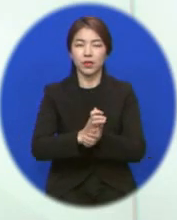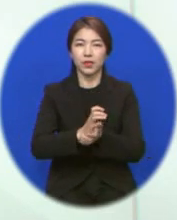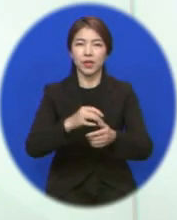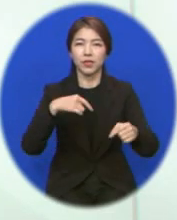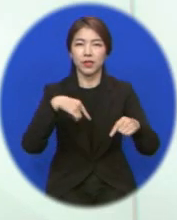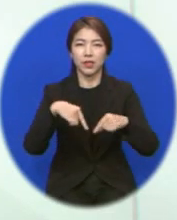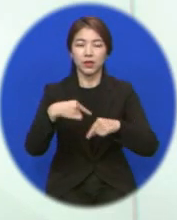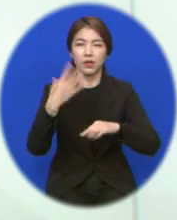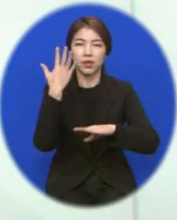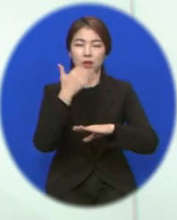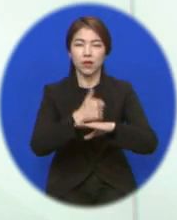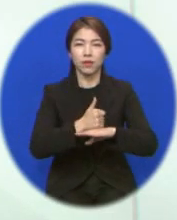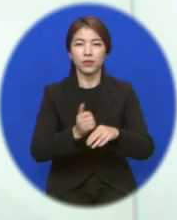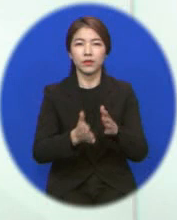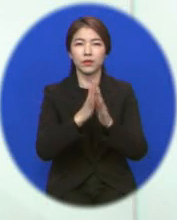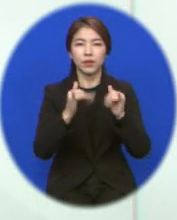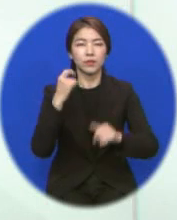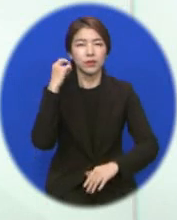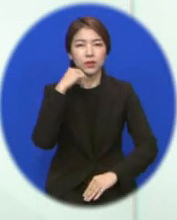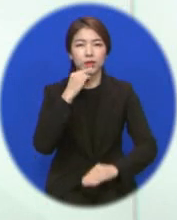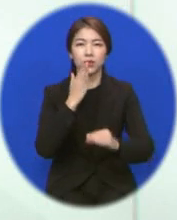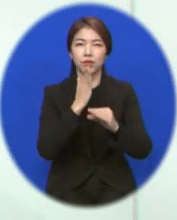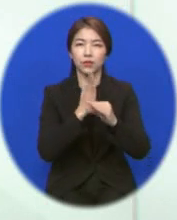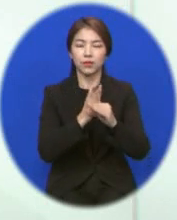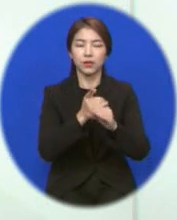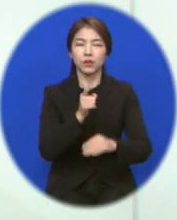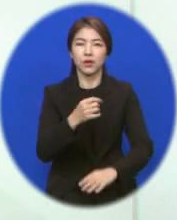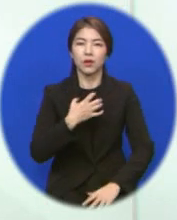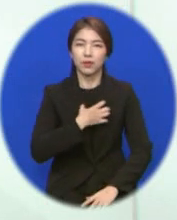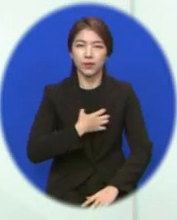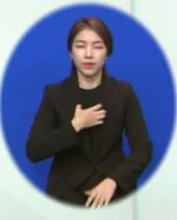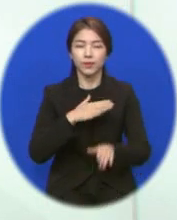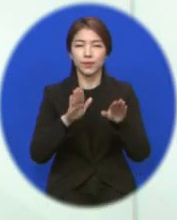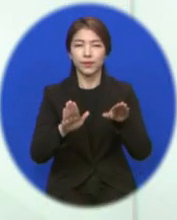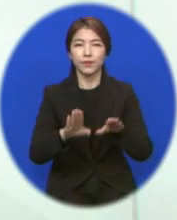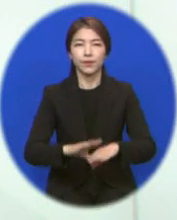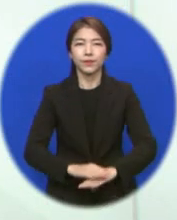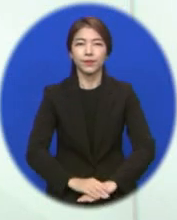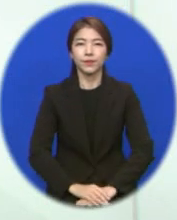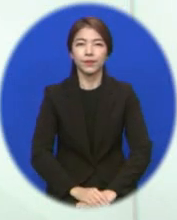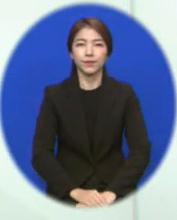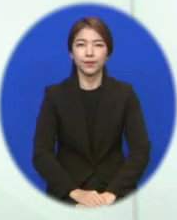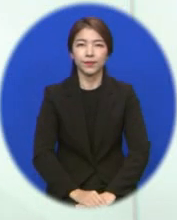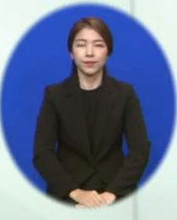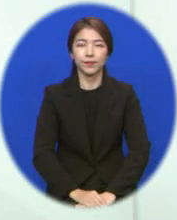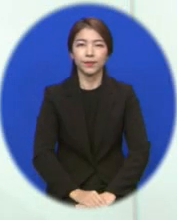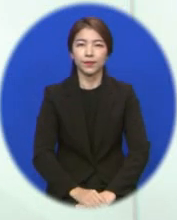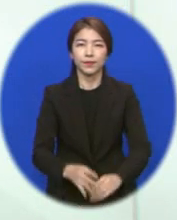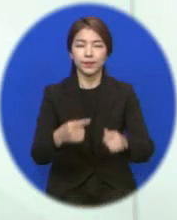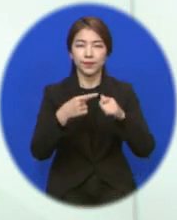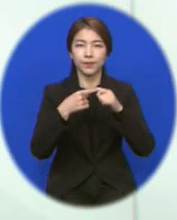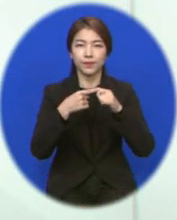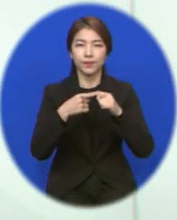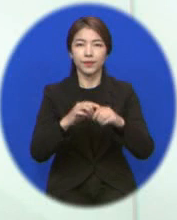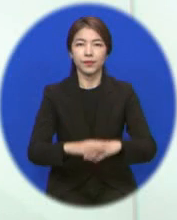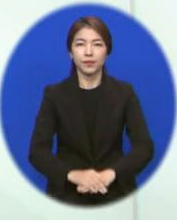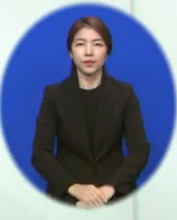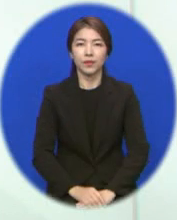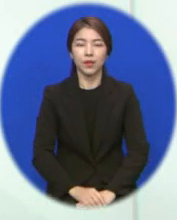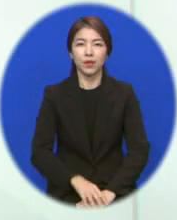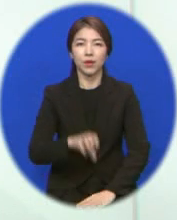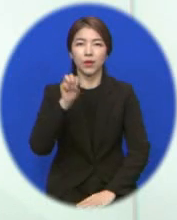정치인들과지방 정부관리들이추진해온광주말살정책의결과라고시민들이느끼고있다는점은매우우려스러운현실입니다 .첫째,광주